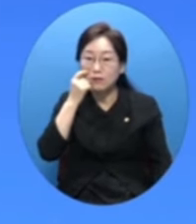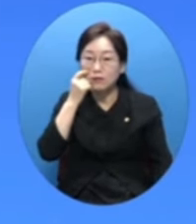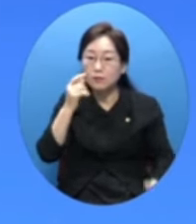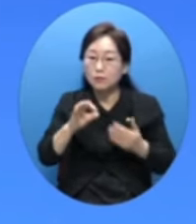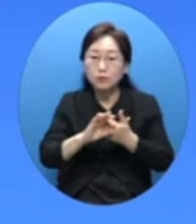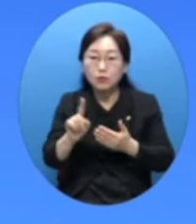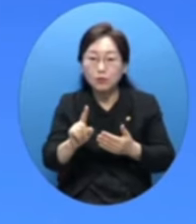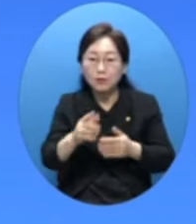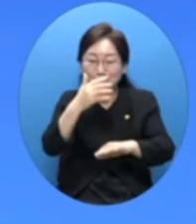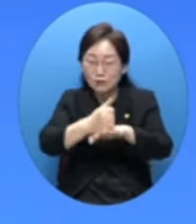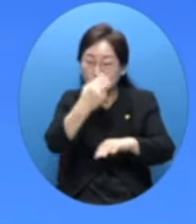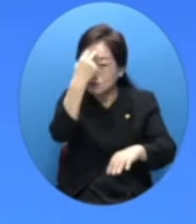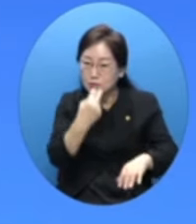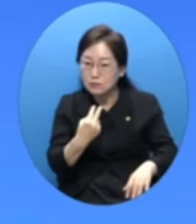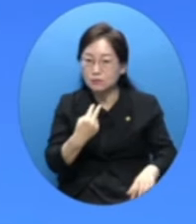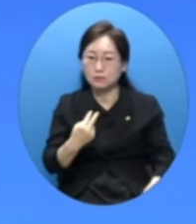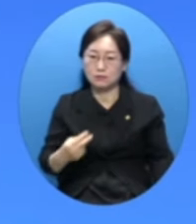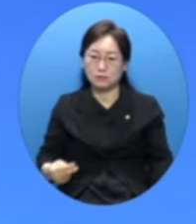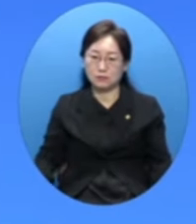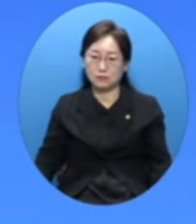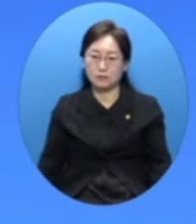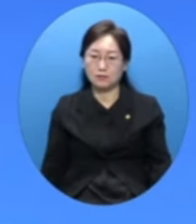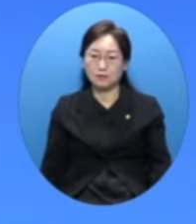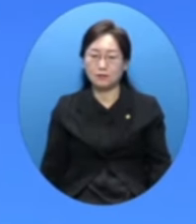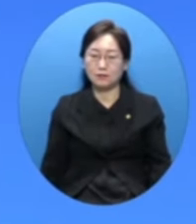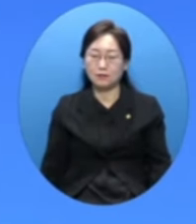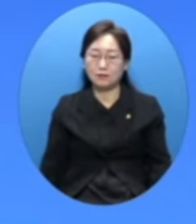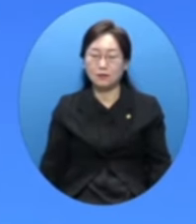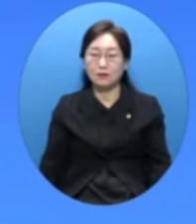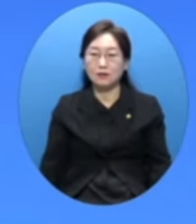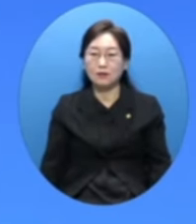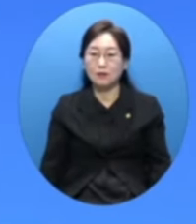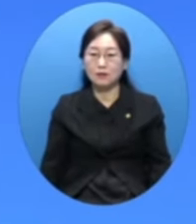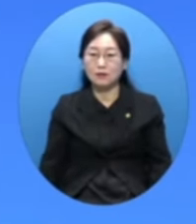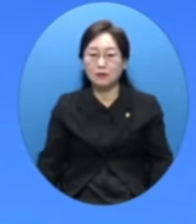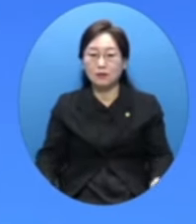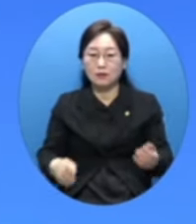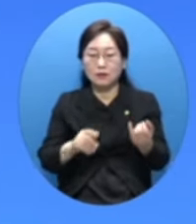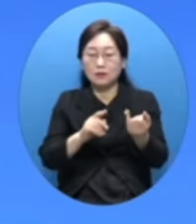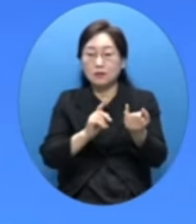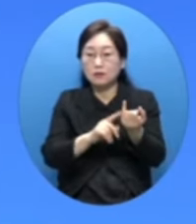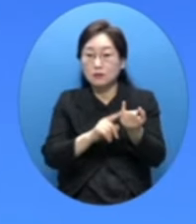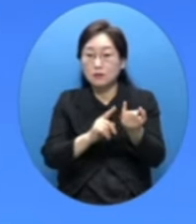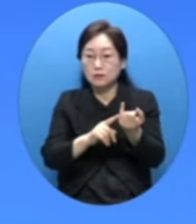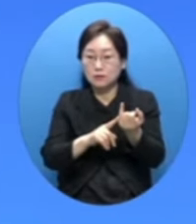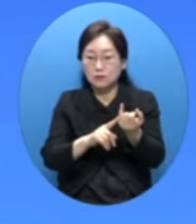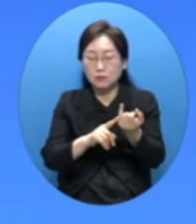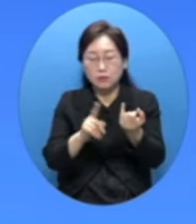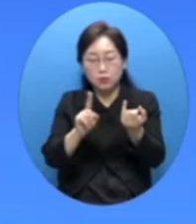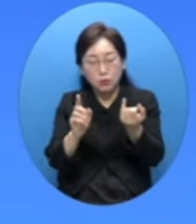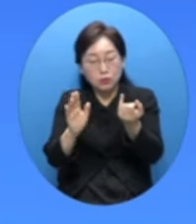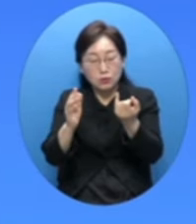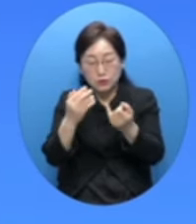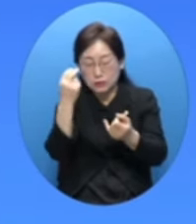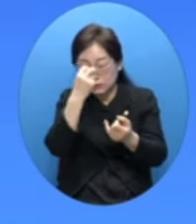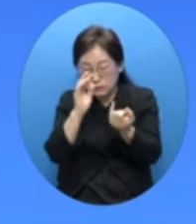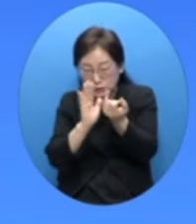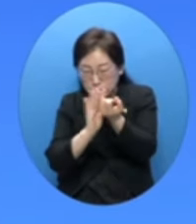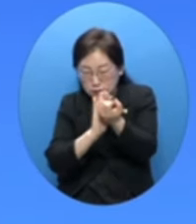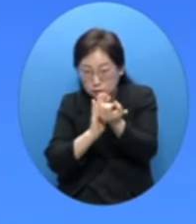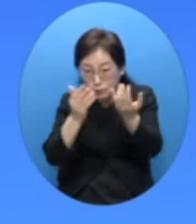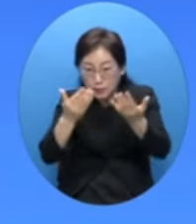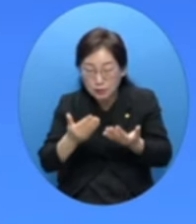눈이 멉니다. 근데 그 치료에서 초기에 발견해서 잘 치료하면 고칠 수가